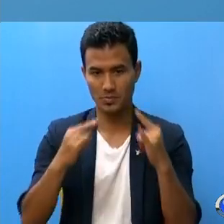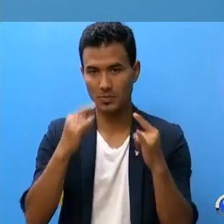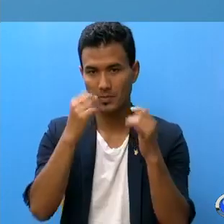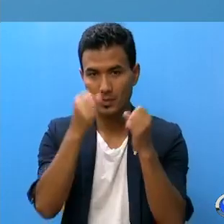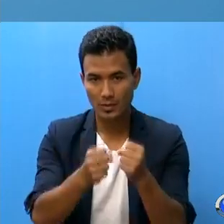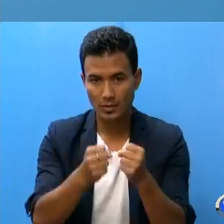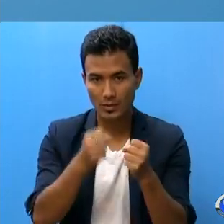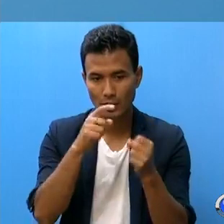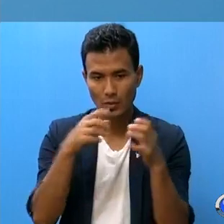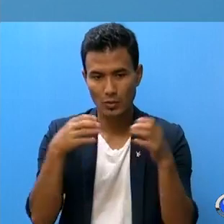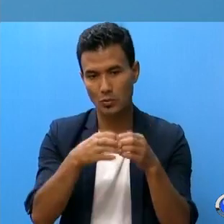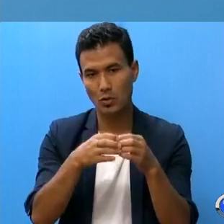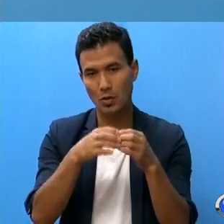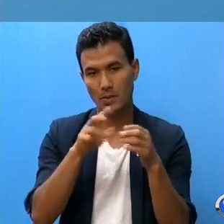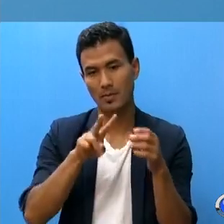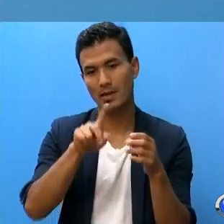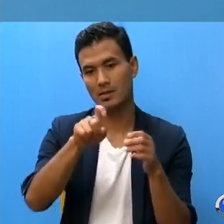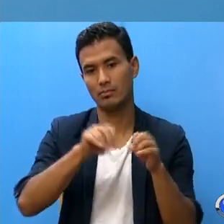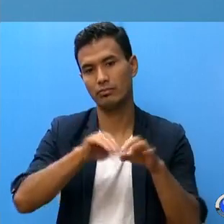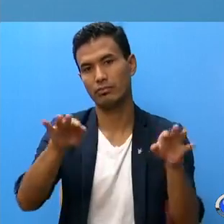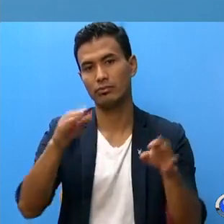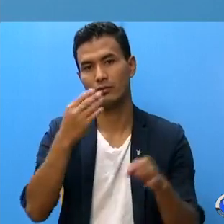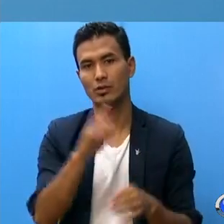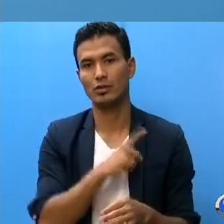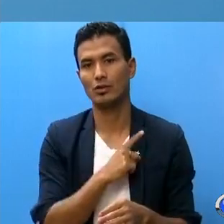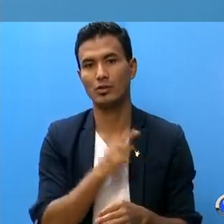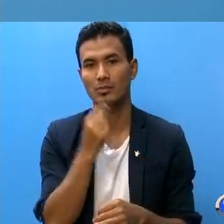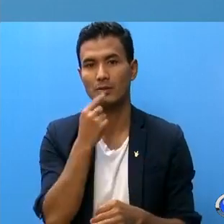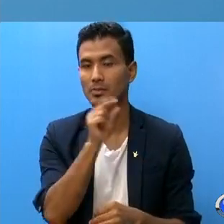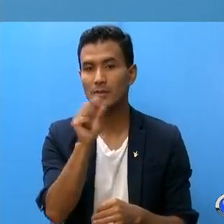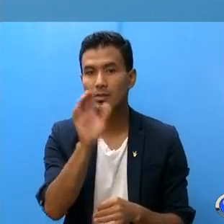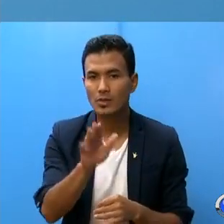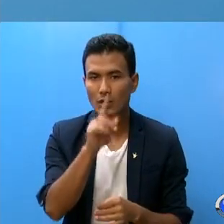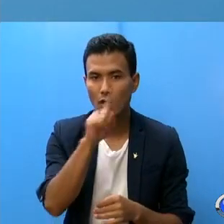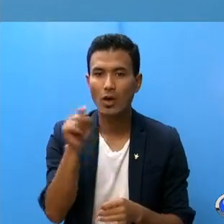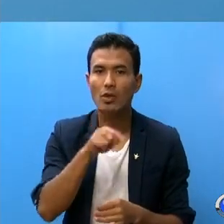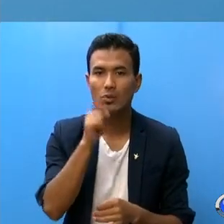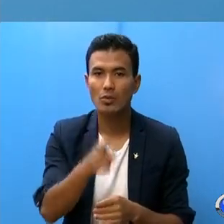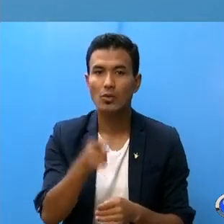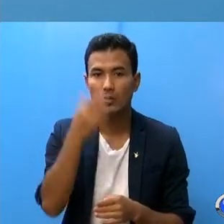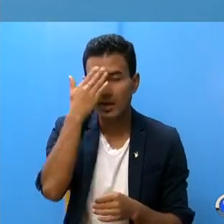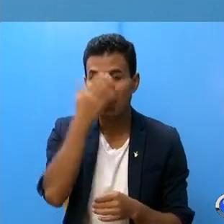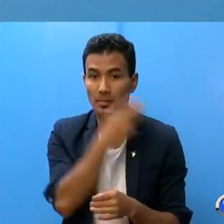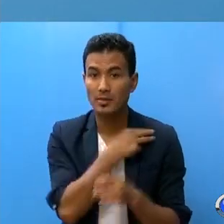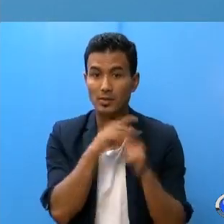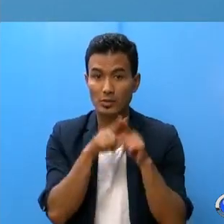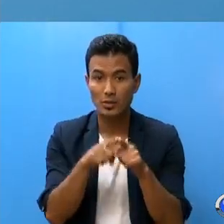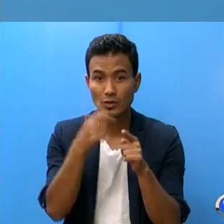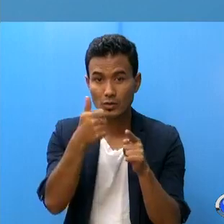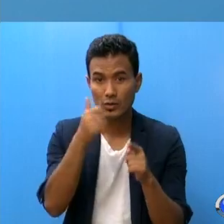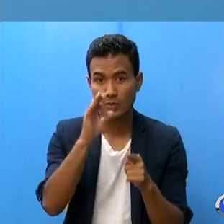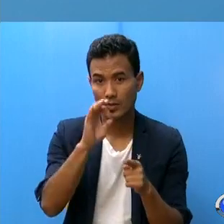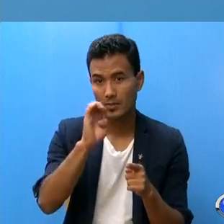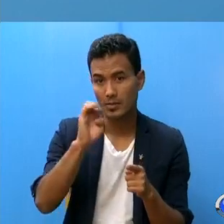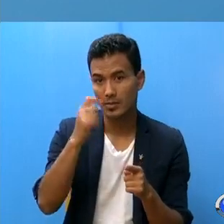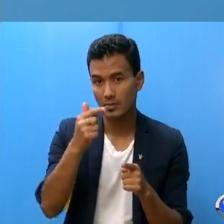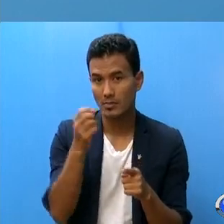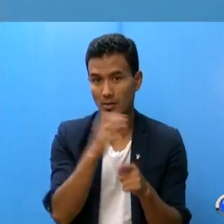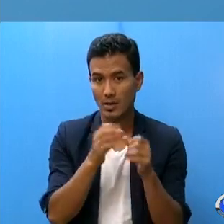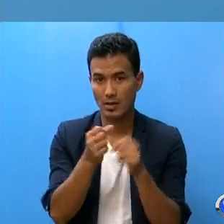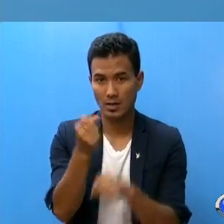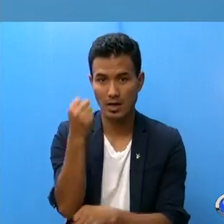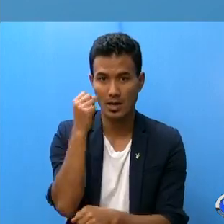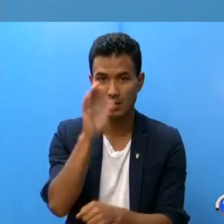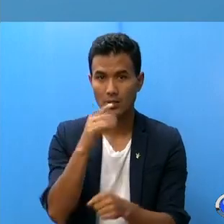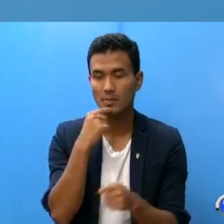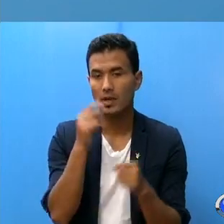तोल में वायरस फैली जा भुआ रहा है तो गलत कुरा हो अजुलेकुए पने संक्रमट मांचे शापीट बंदा टारा डिस्टेंस रहा है अवर